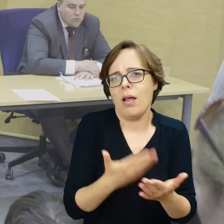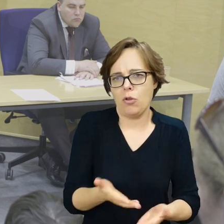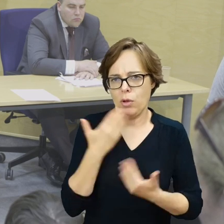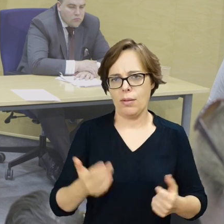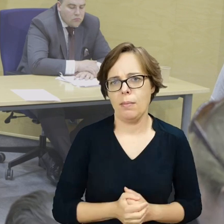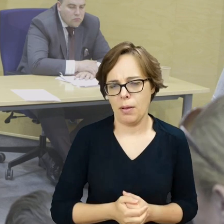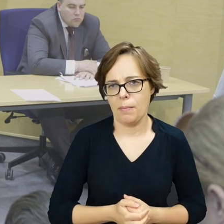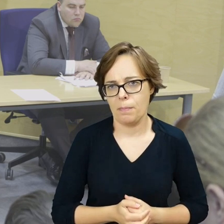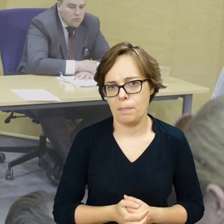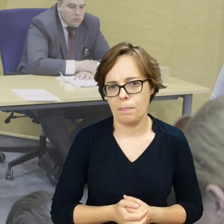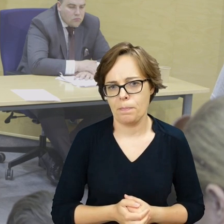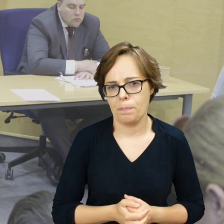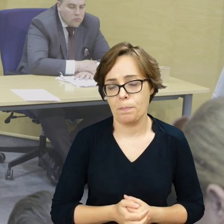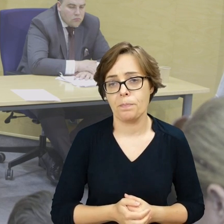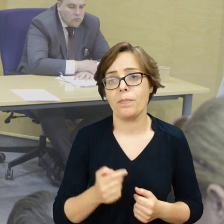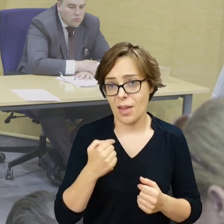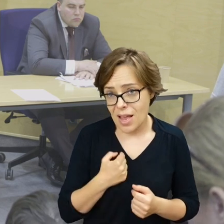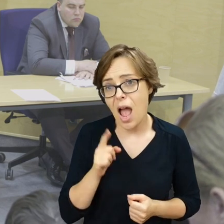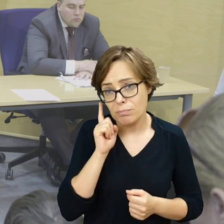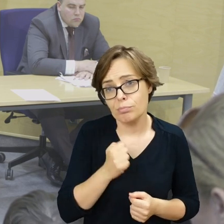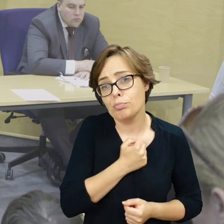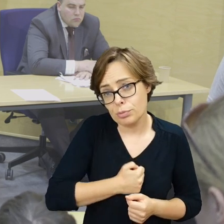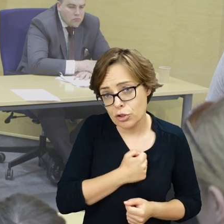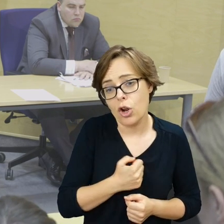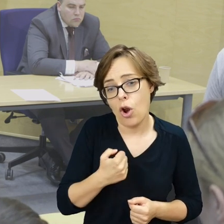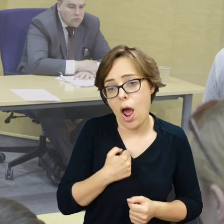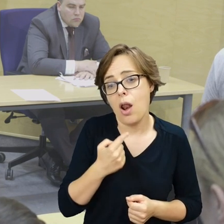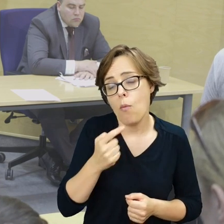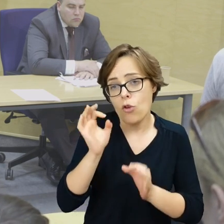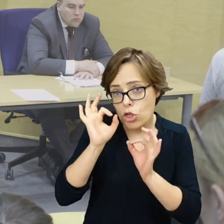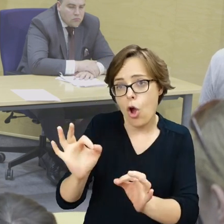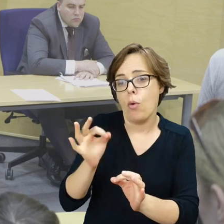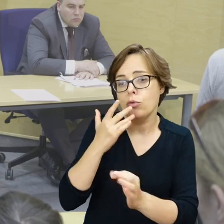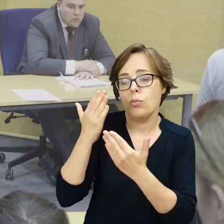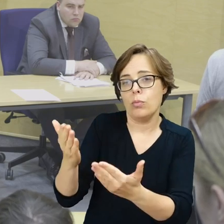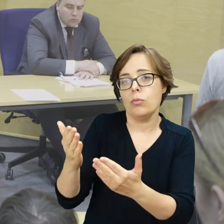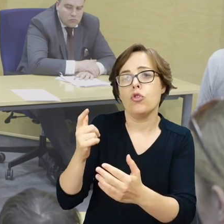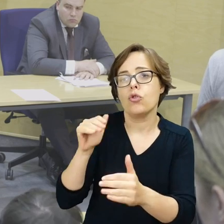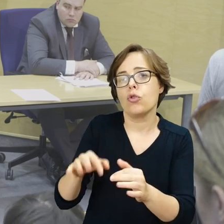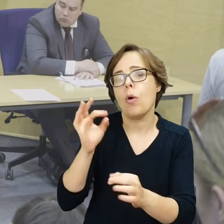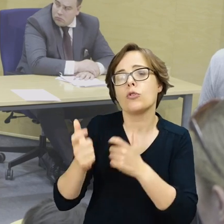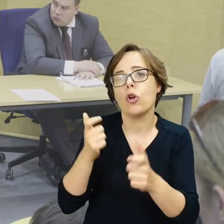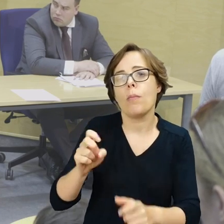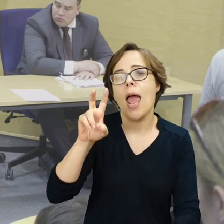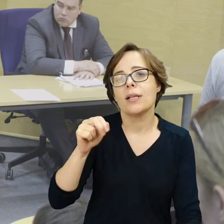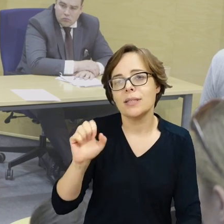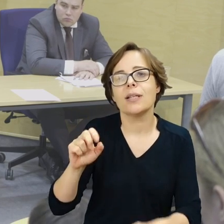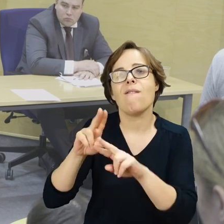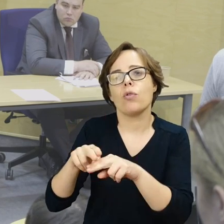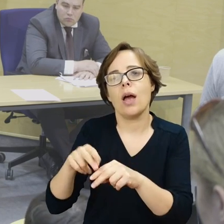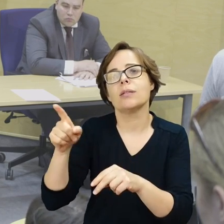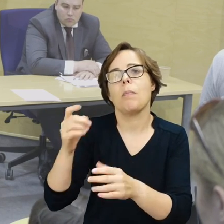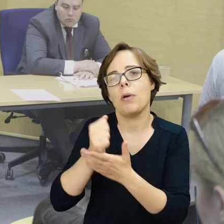dobrym kierunku, ja mówię to z przykrością, idzie Helsińska Fundacja Praw Człowieka czy Panoptykon w momencie, w którym mówi